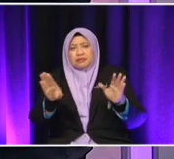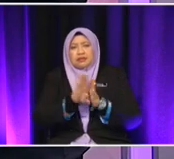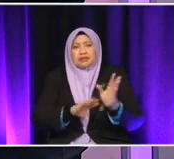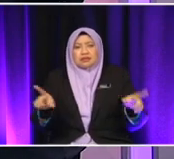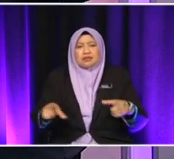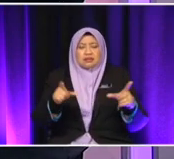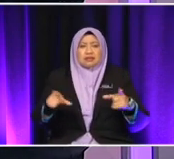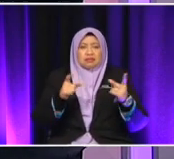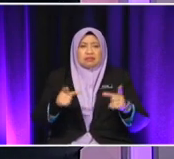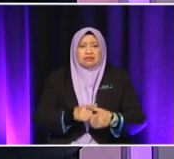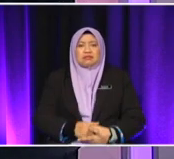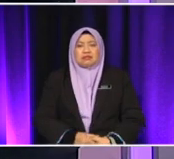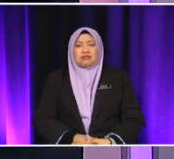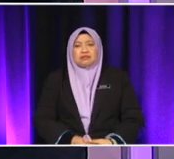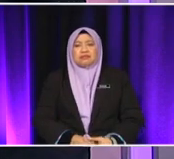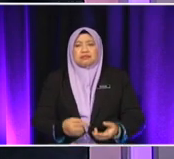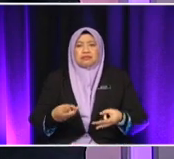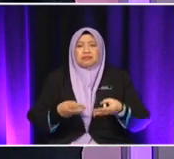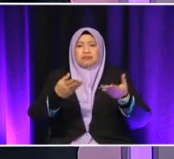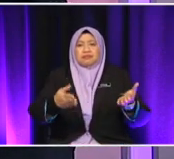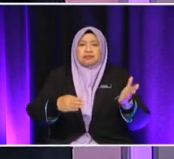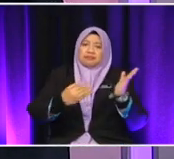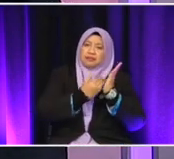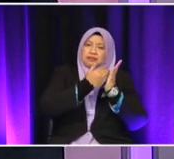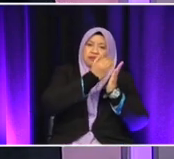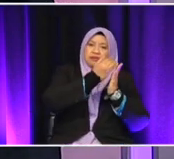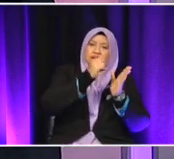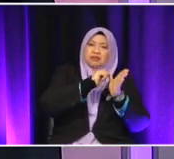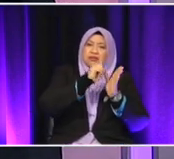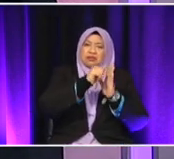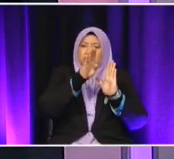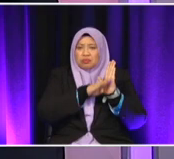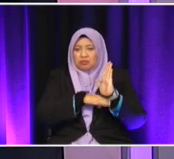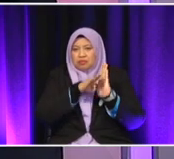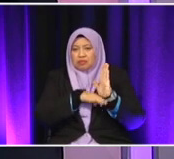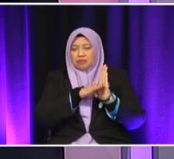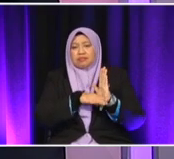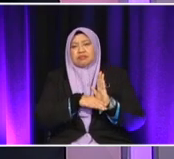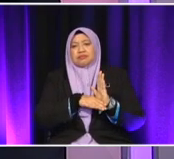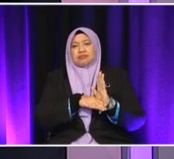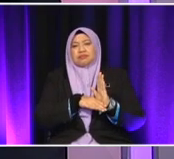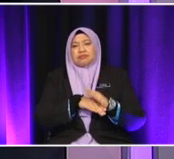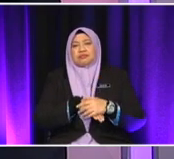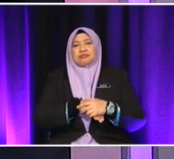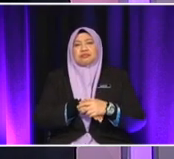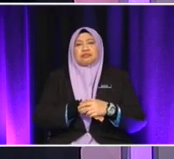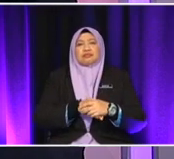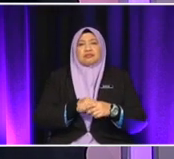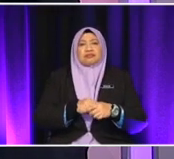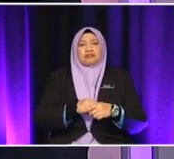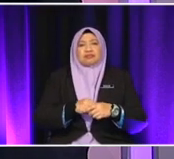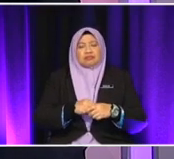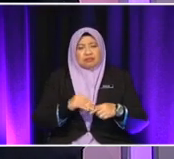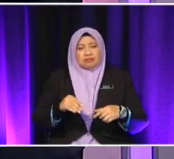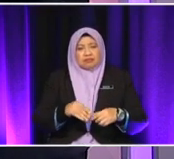sama ada penawaran akan meningkat ataupun penawaran akan jatuh bila berlakunya peningkatan di dalam